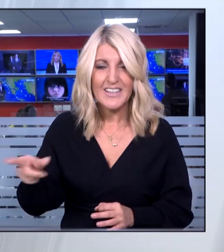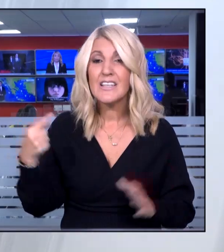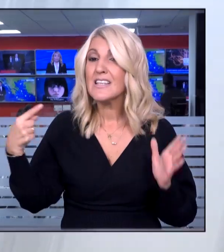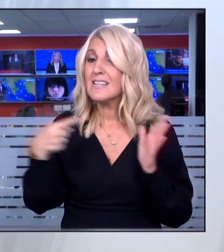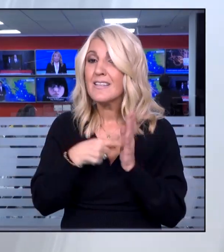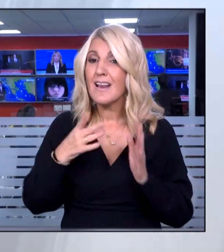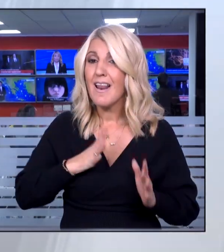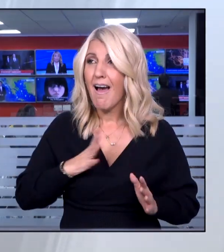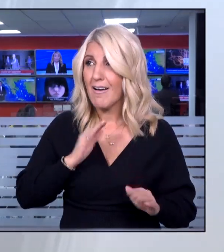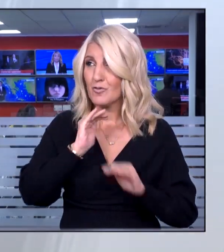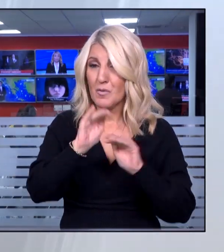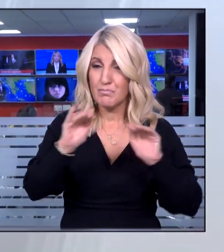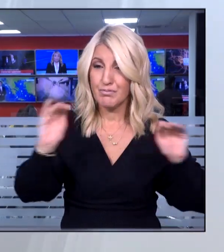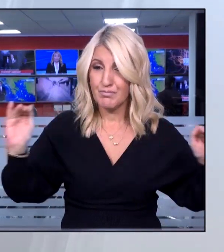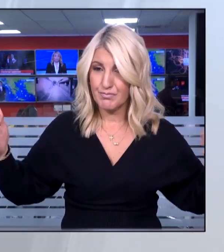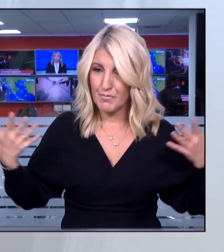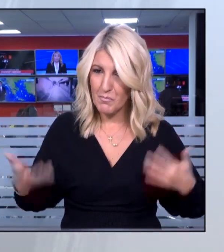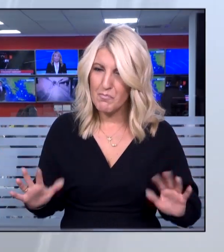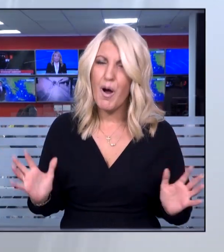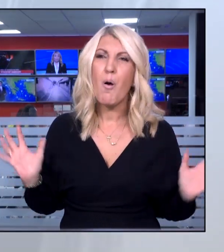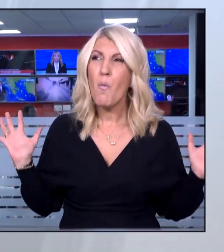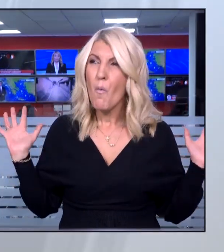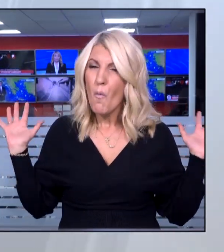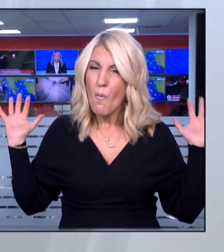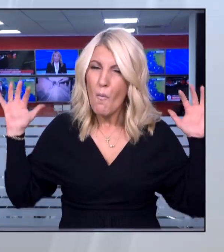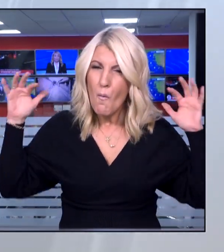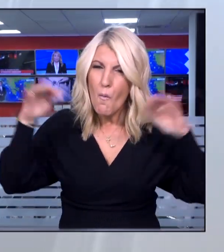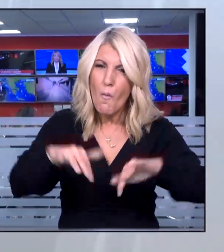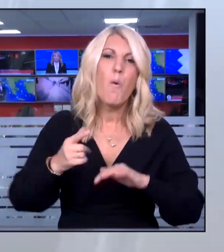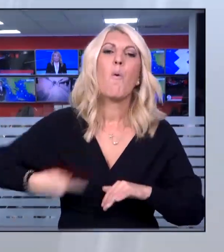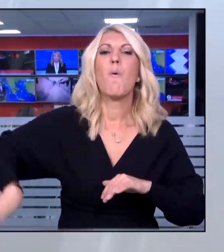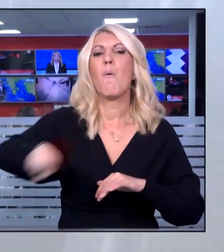πρεσκοκυκλημένοι. Σύσσωμο το Πασόκ έδωσε το παρόν στο χαρμόσυνο γεγονός.